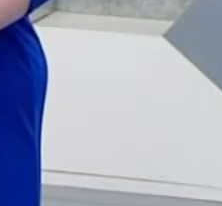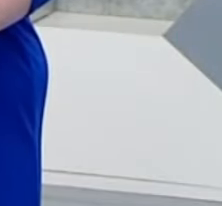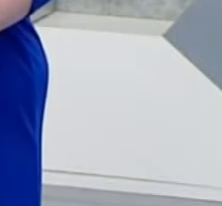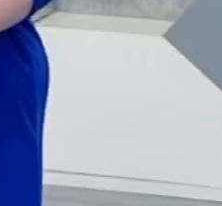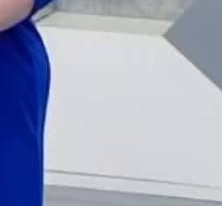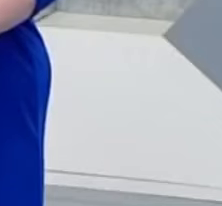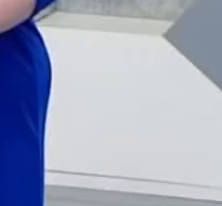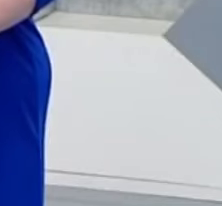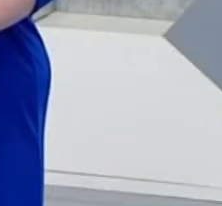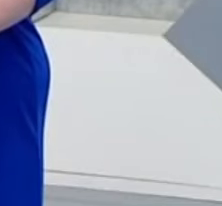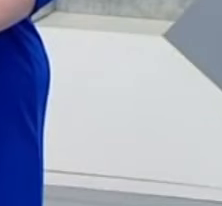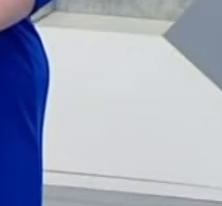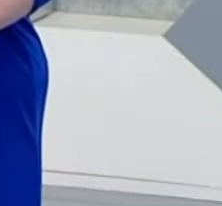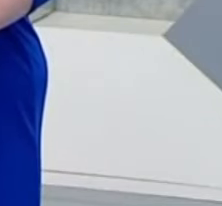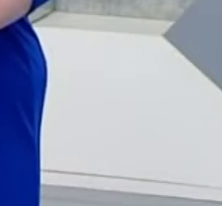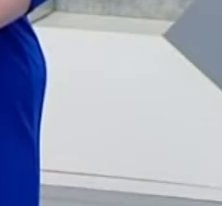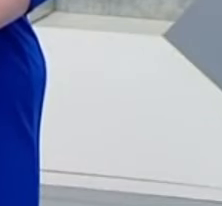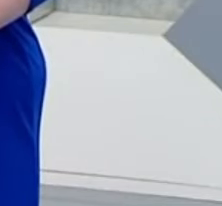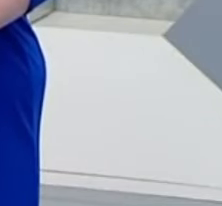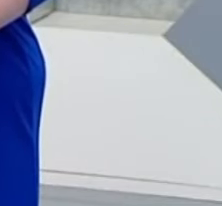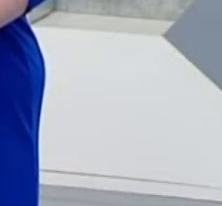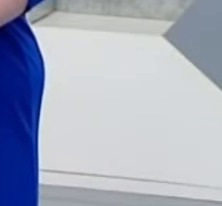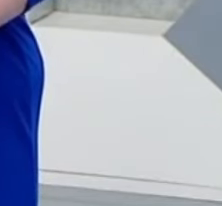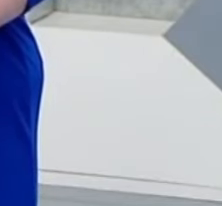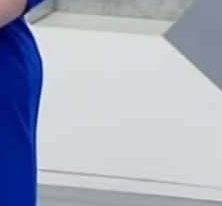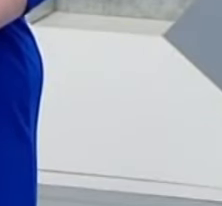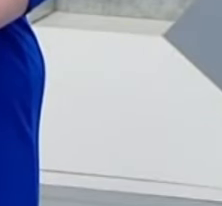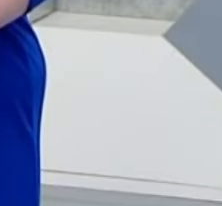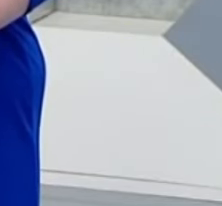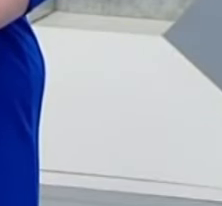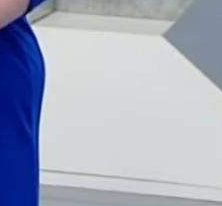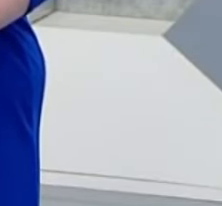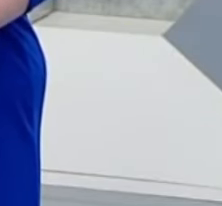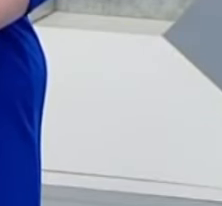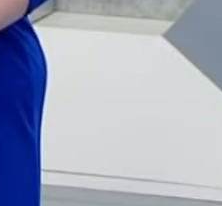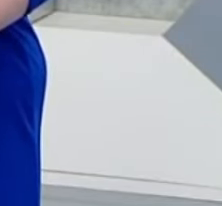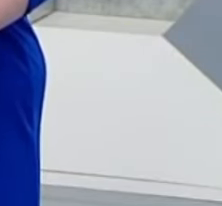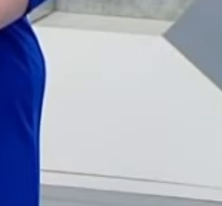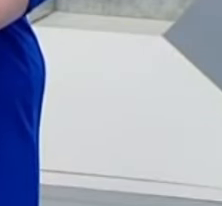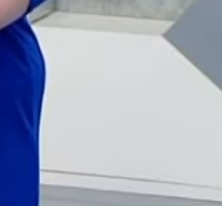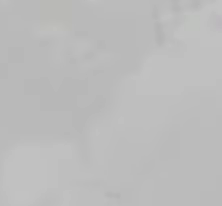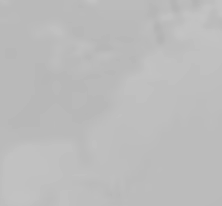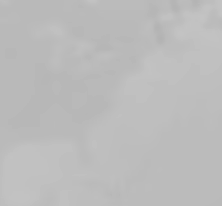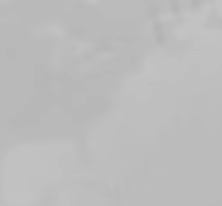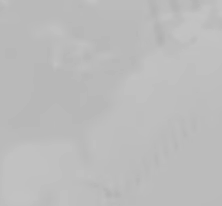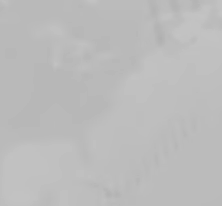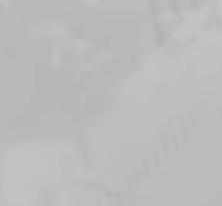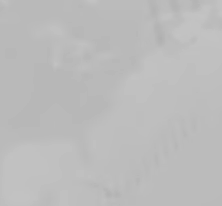GMA Pinoy TV at sa www.gmanews.tv.